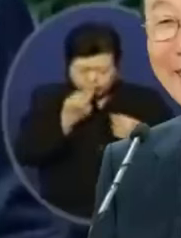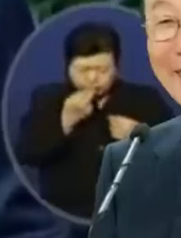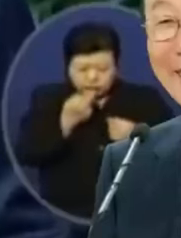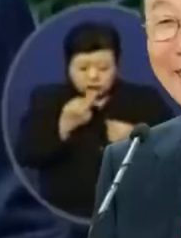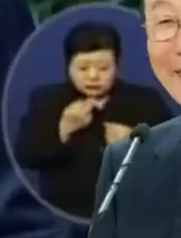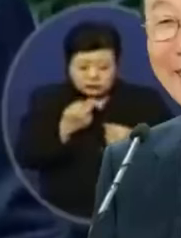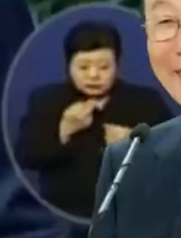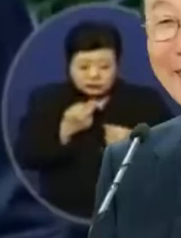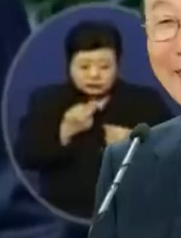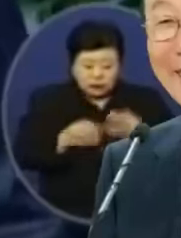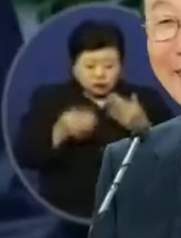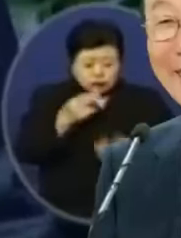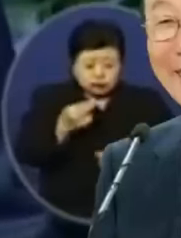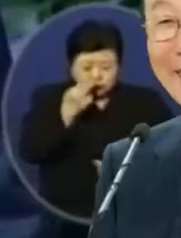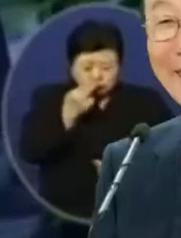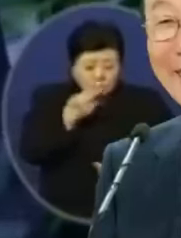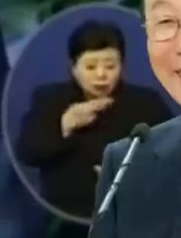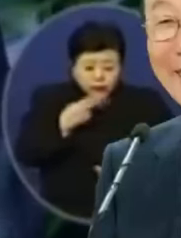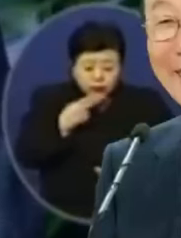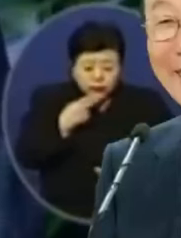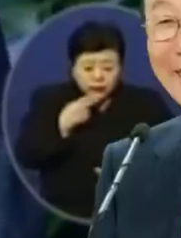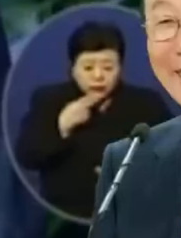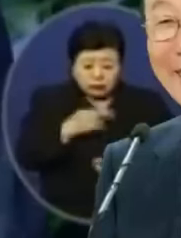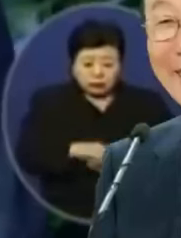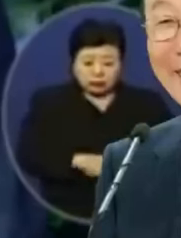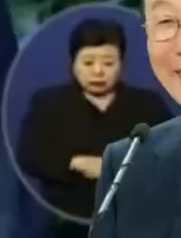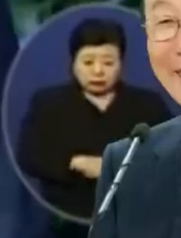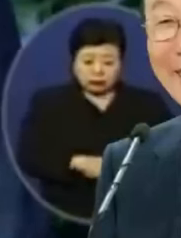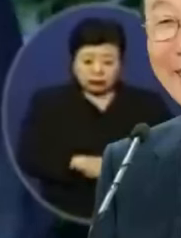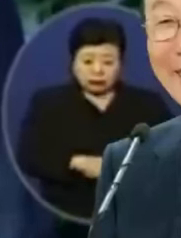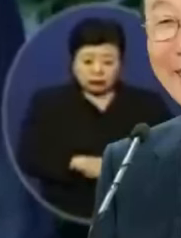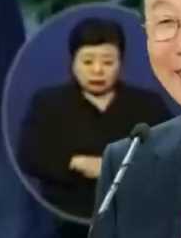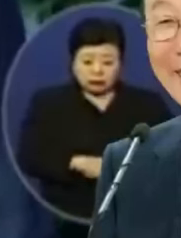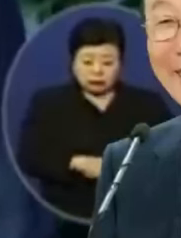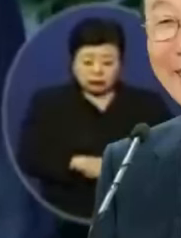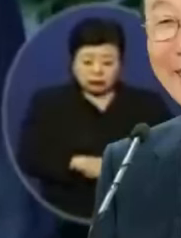거스른 냄새도 안 나고 불에 댄 흔적도 없고